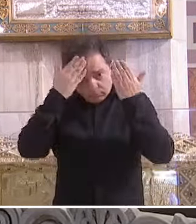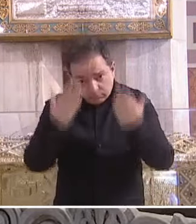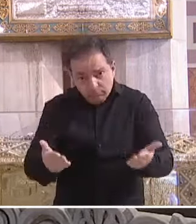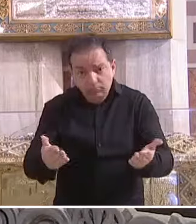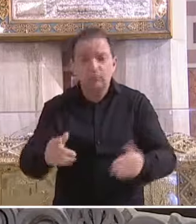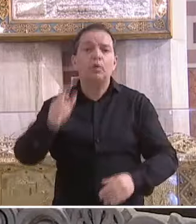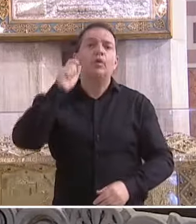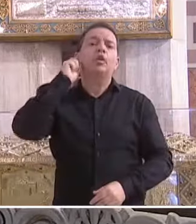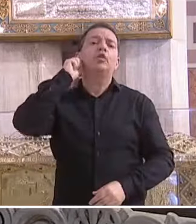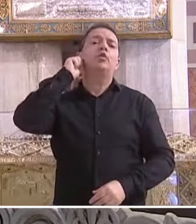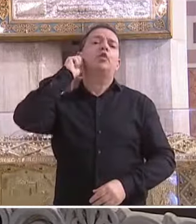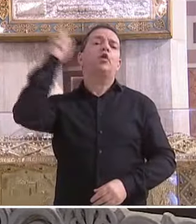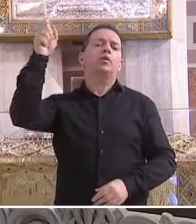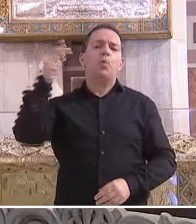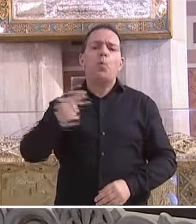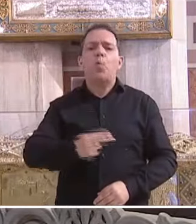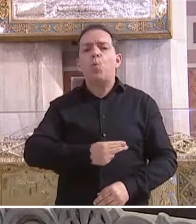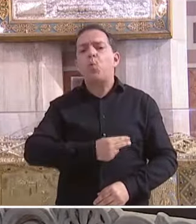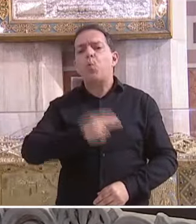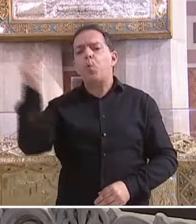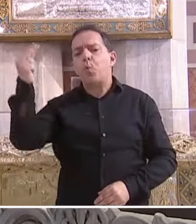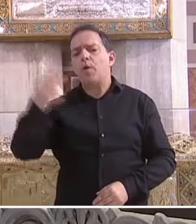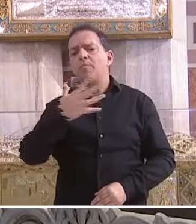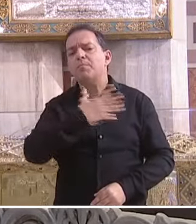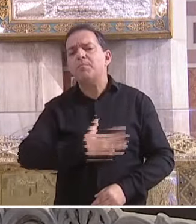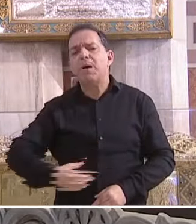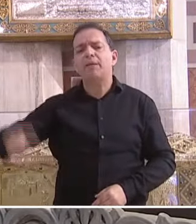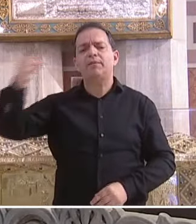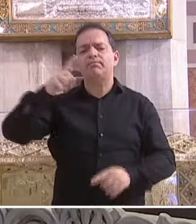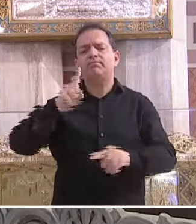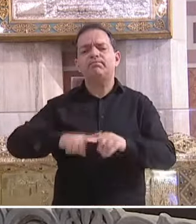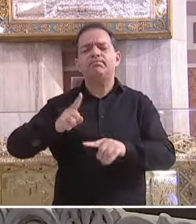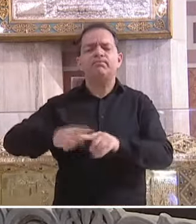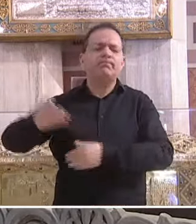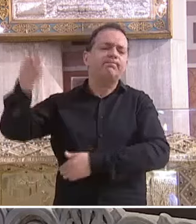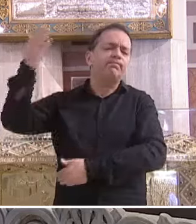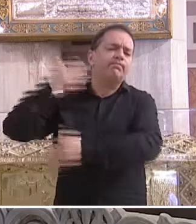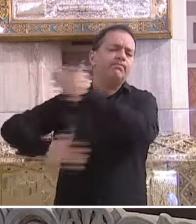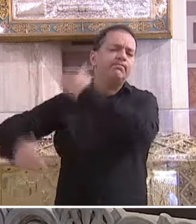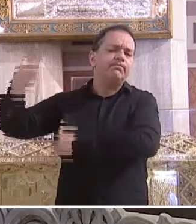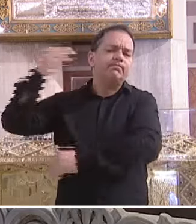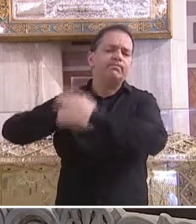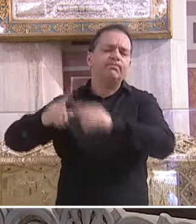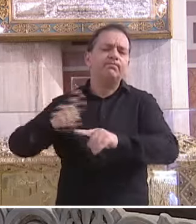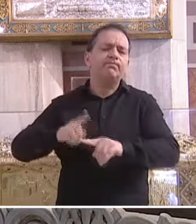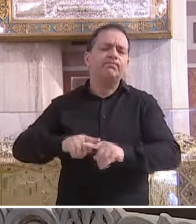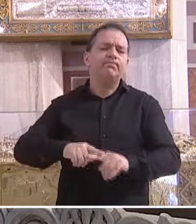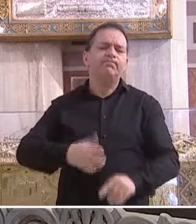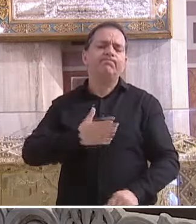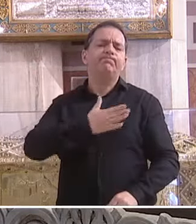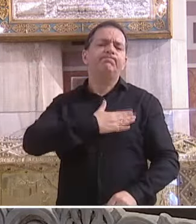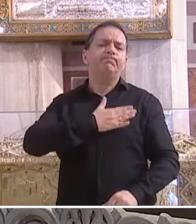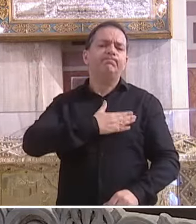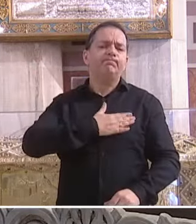εορτασμό του μεγάλου αυτού Πατριάρχου του Γένους, ο οποίος